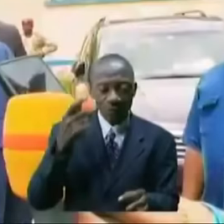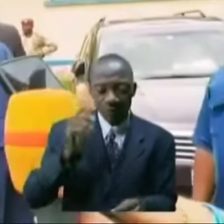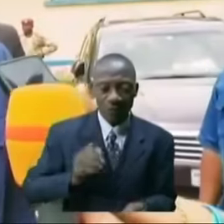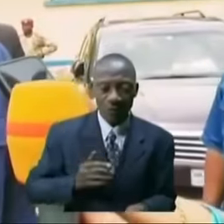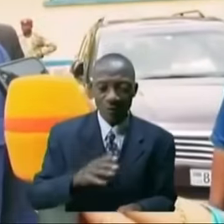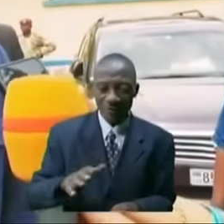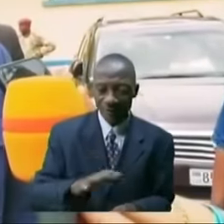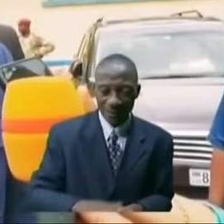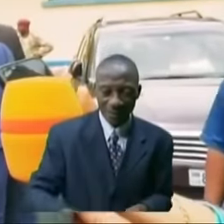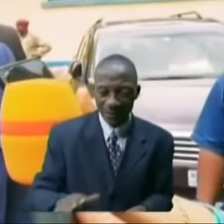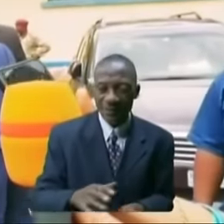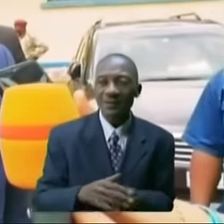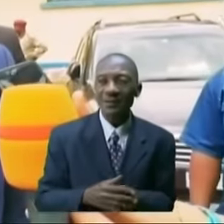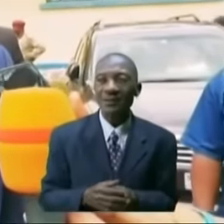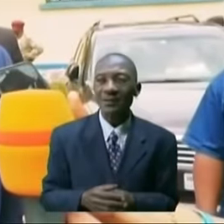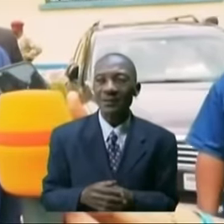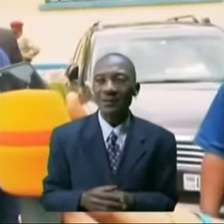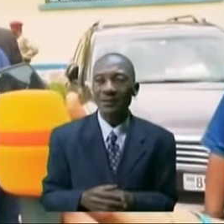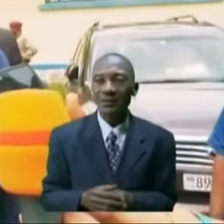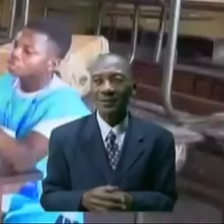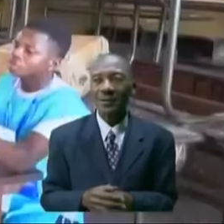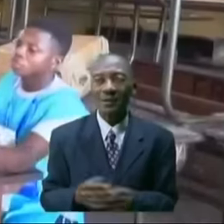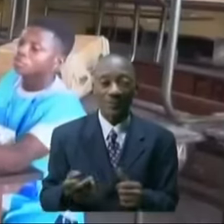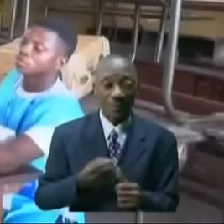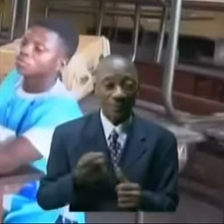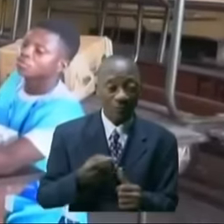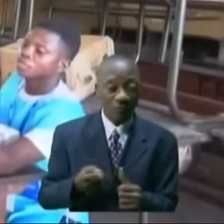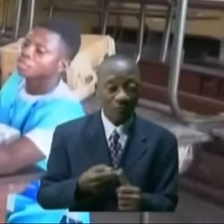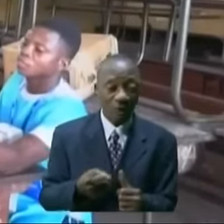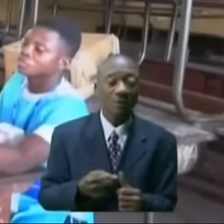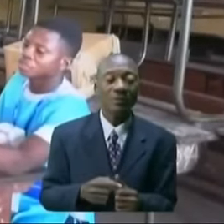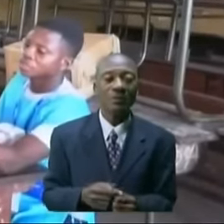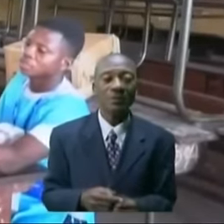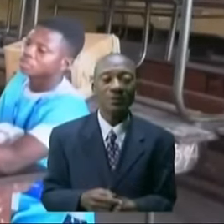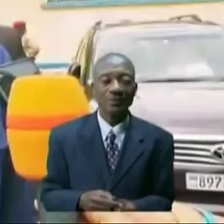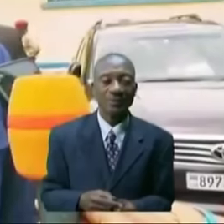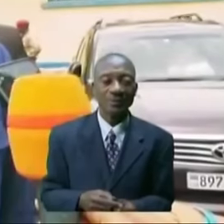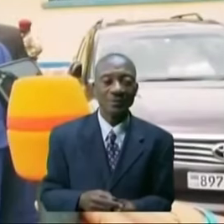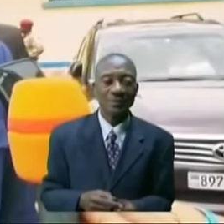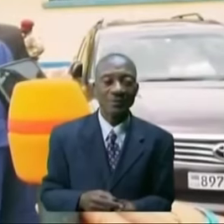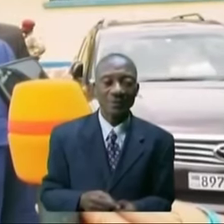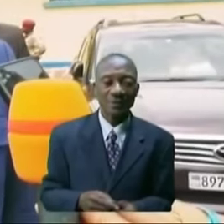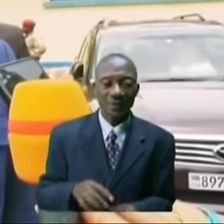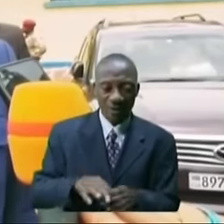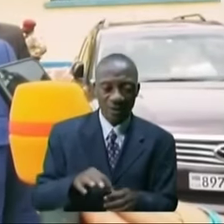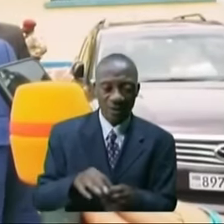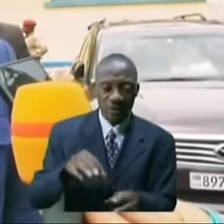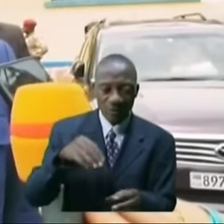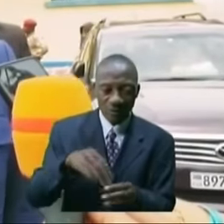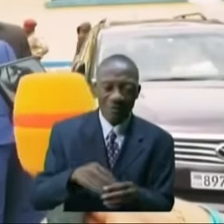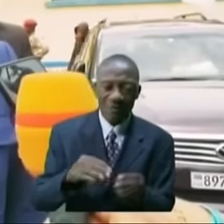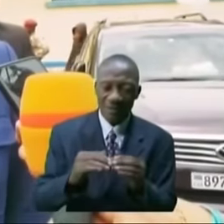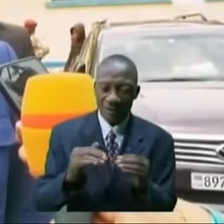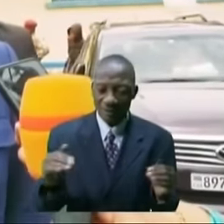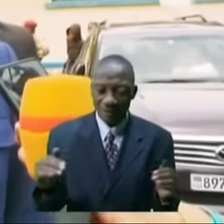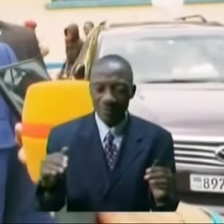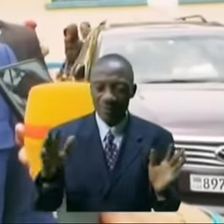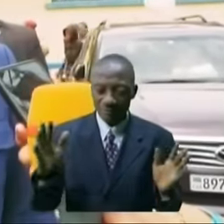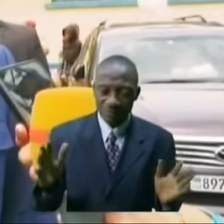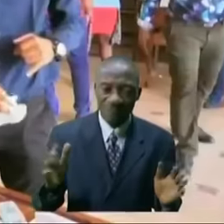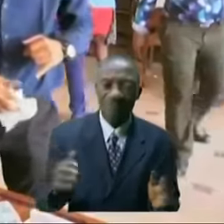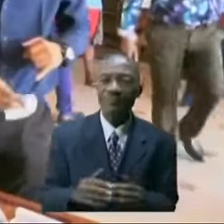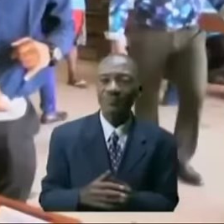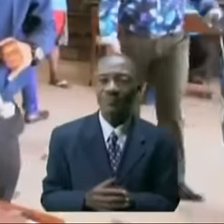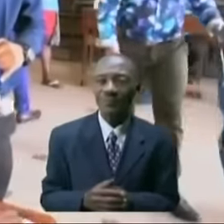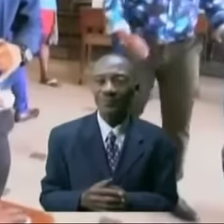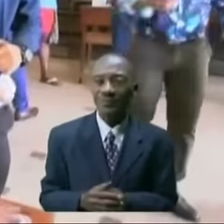La CENI a fait son travail, il reste maintenant à ce que la Cour constitutionnelle puisse faire aussi le travail. La conviction que nous avons est que